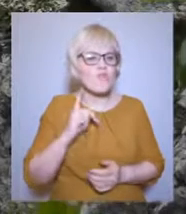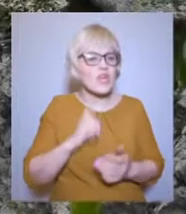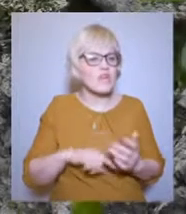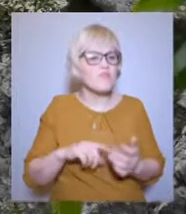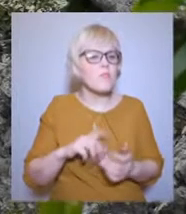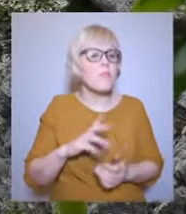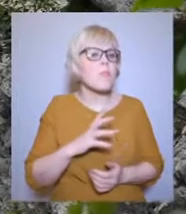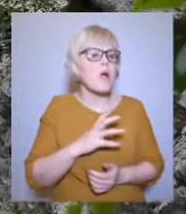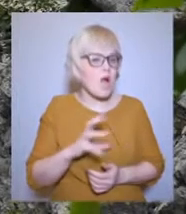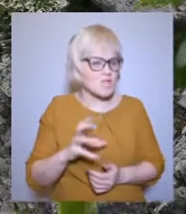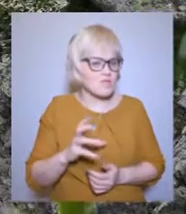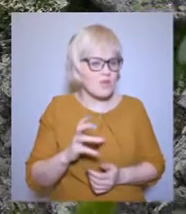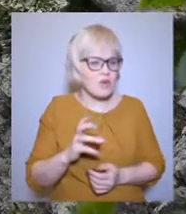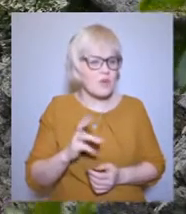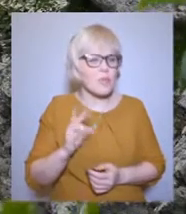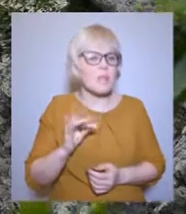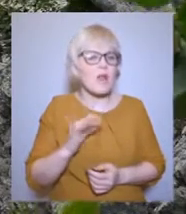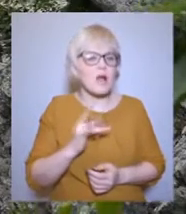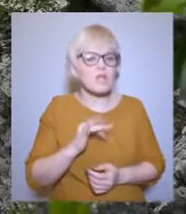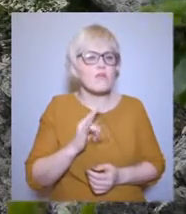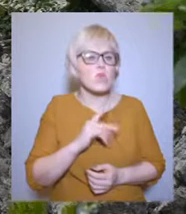Но кто-то верит